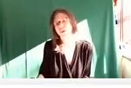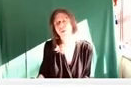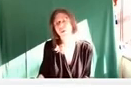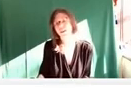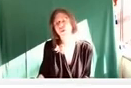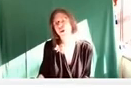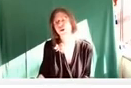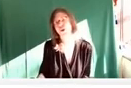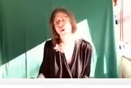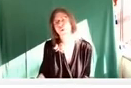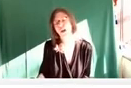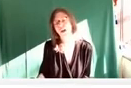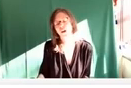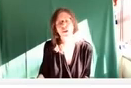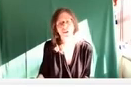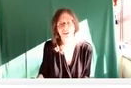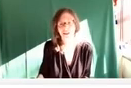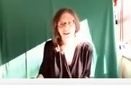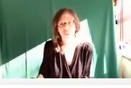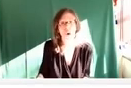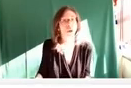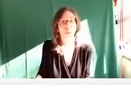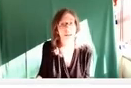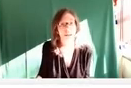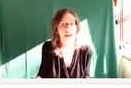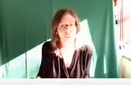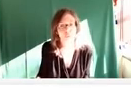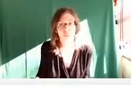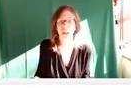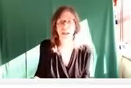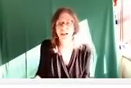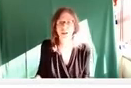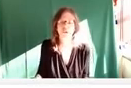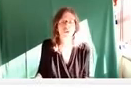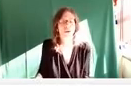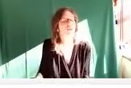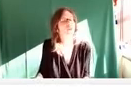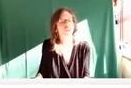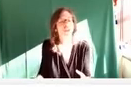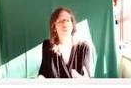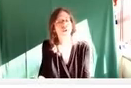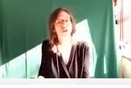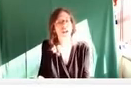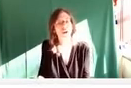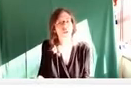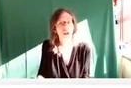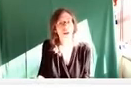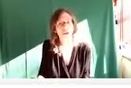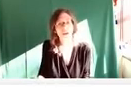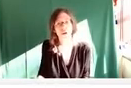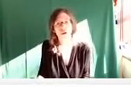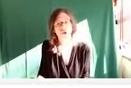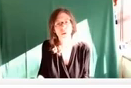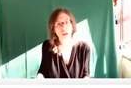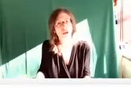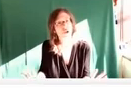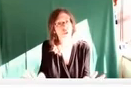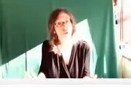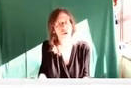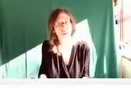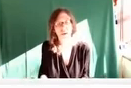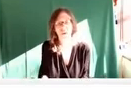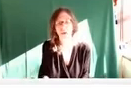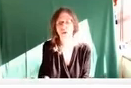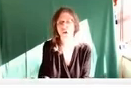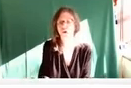c'est pas parce que c'est des chercheurs moins compétents ou je pense que c'est plus lié au fait qu'en psychologie, bien que j'ai